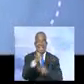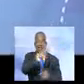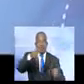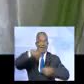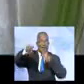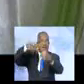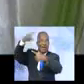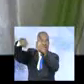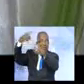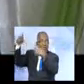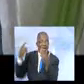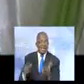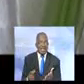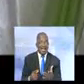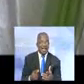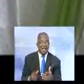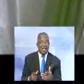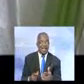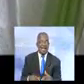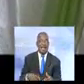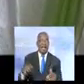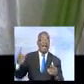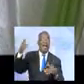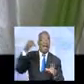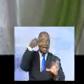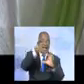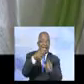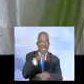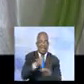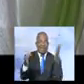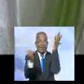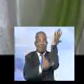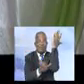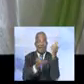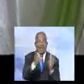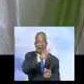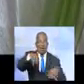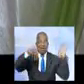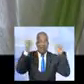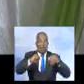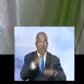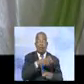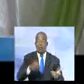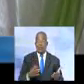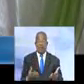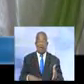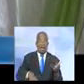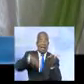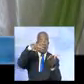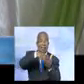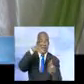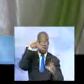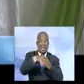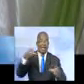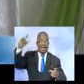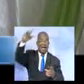l'intérieur. La cérémonie donc d'aujourd'hui est hautement significative parce que nous sommes en train de donner